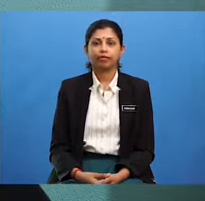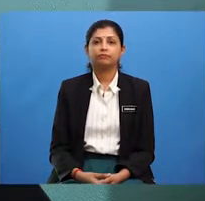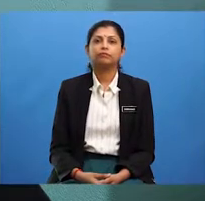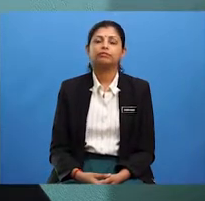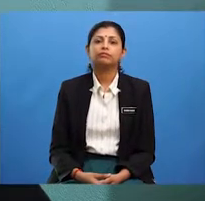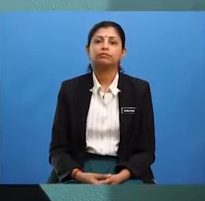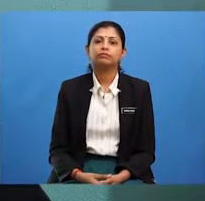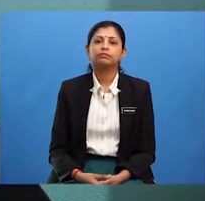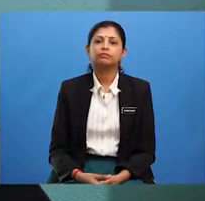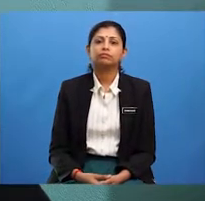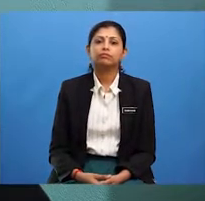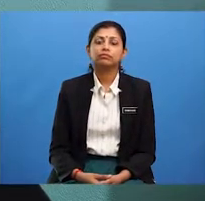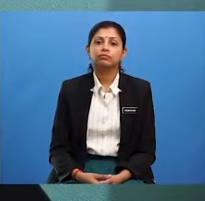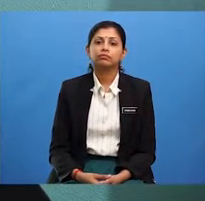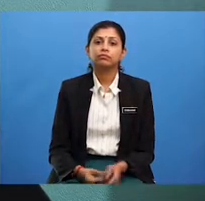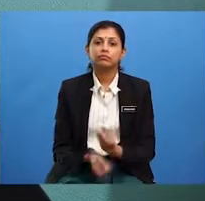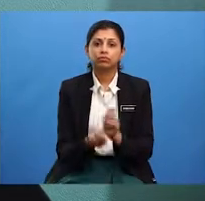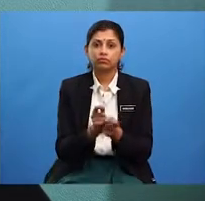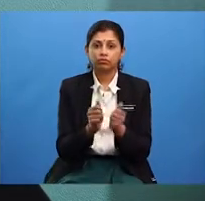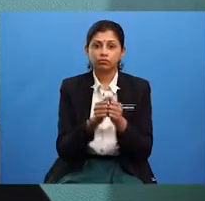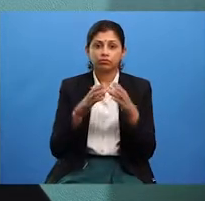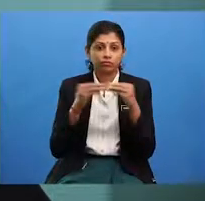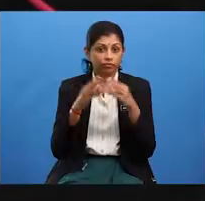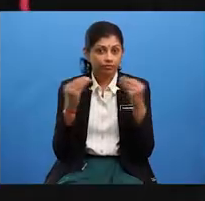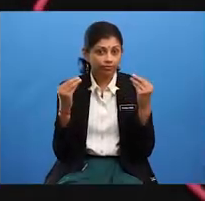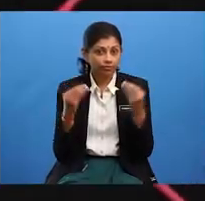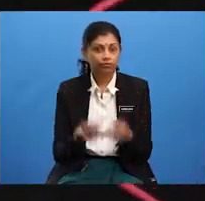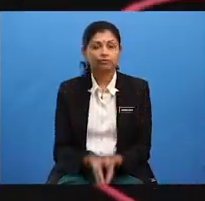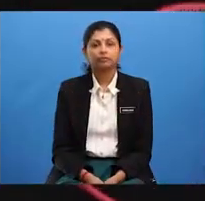Okey, kita teruskan dengan kapas.